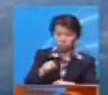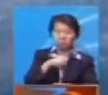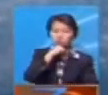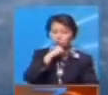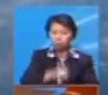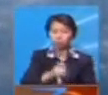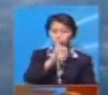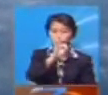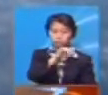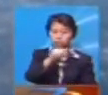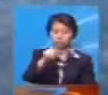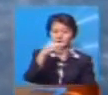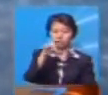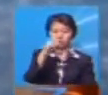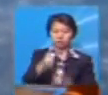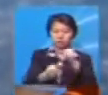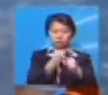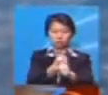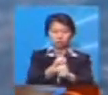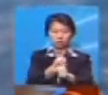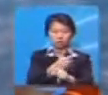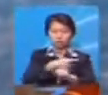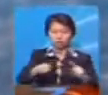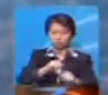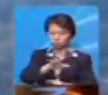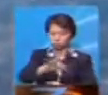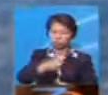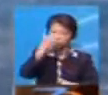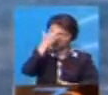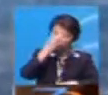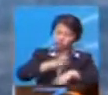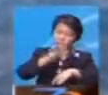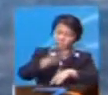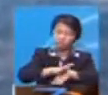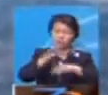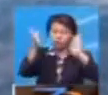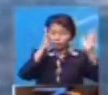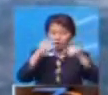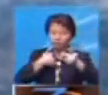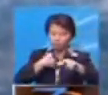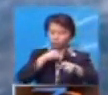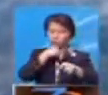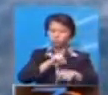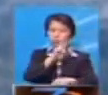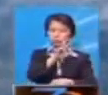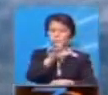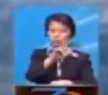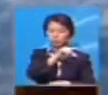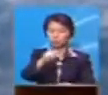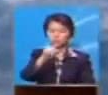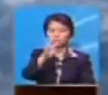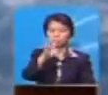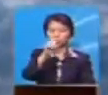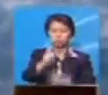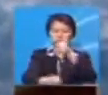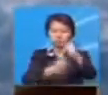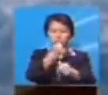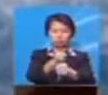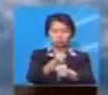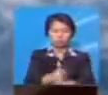berusia antara 9 dan 18 tahun, sedangkan majoriti pesakit denggi di negara ini adalah antara 25 hingga 40